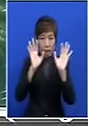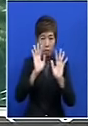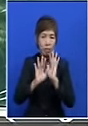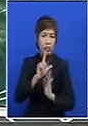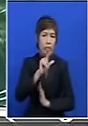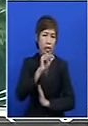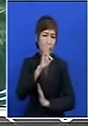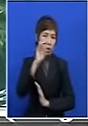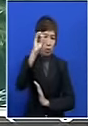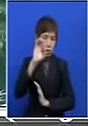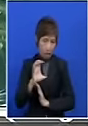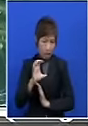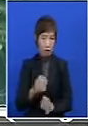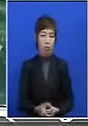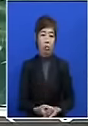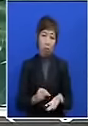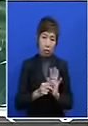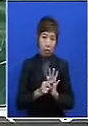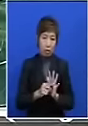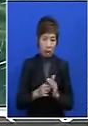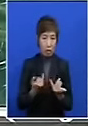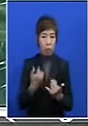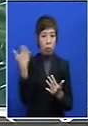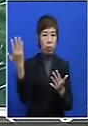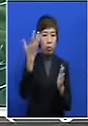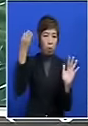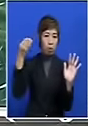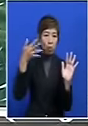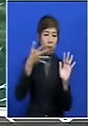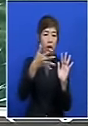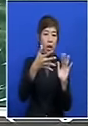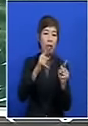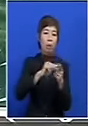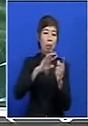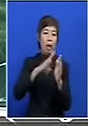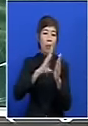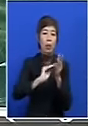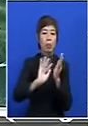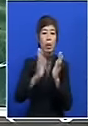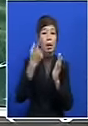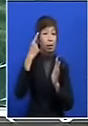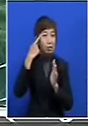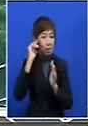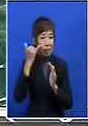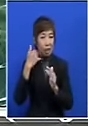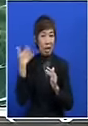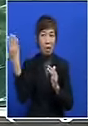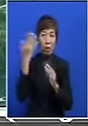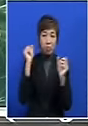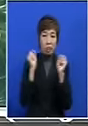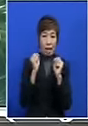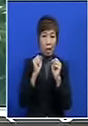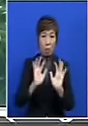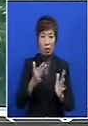อยู่ที่27องศาเซลเซียสครับก็ถือว่ามวลอากาศเย็นระลอกนี้ก็จะถอยหลังกลับไปครับแล้วก็มีการคาดการณ์กันว่าลมหนาวยังไม่หม